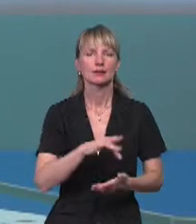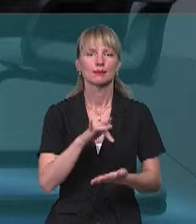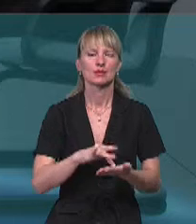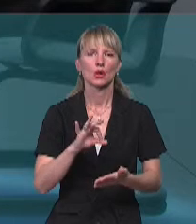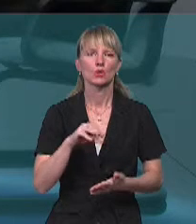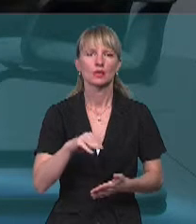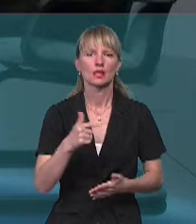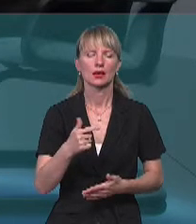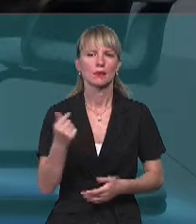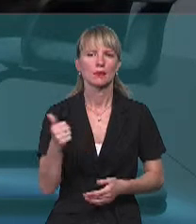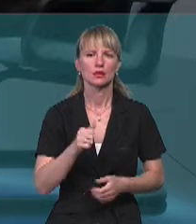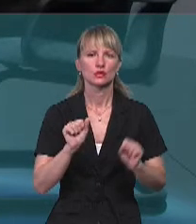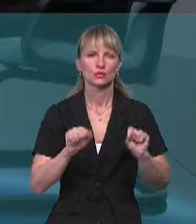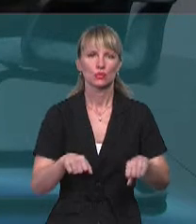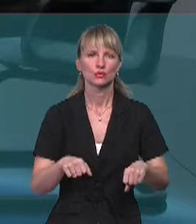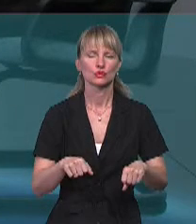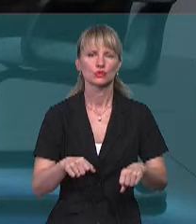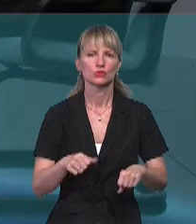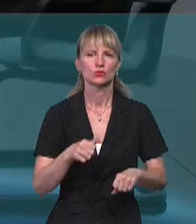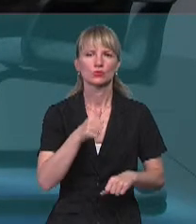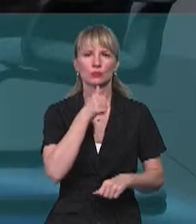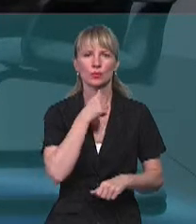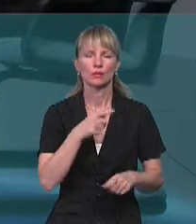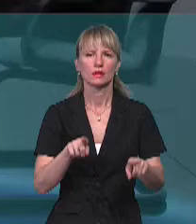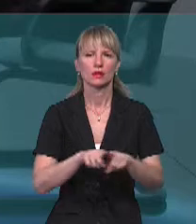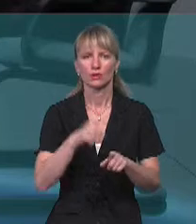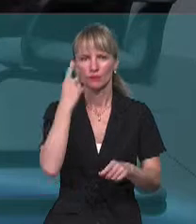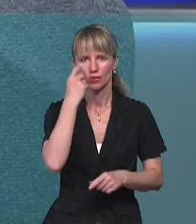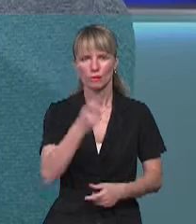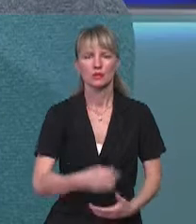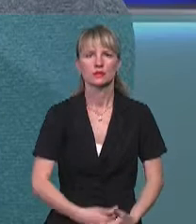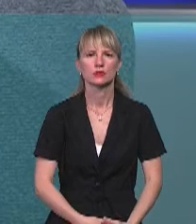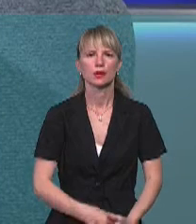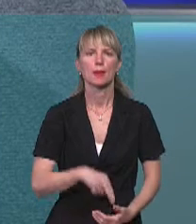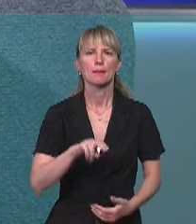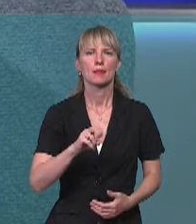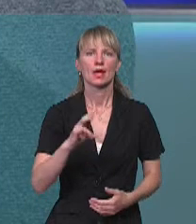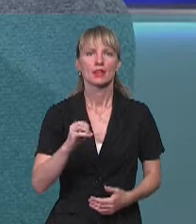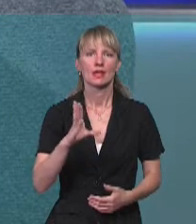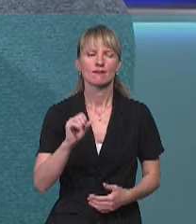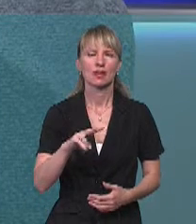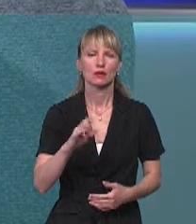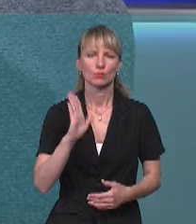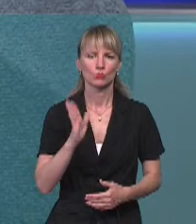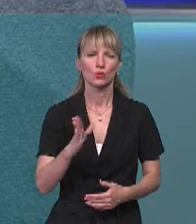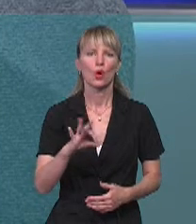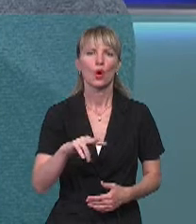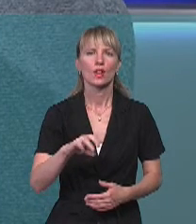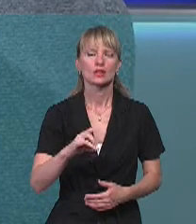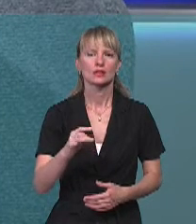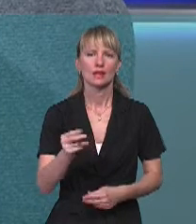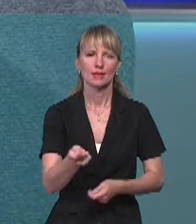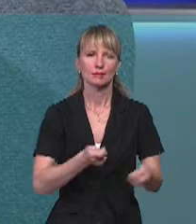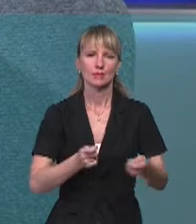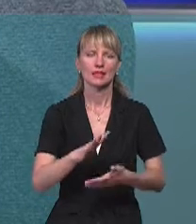ОТГ першими зможуть спробувати такий формат. Пане Валерію, чи буде Олександрівська райадміністрація і надалі брати